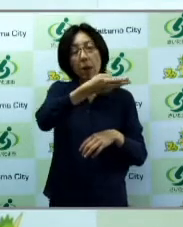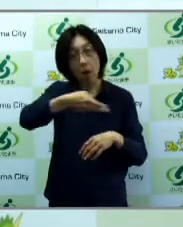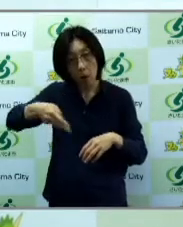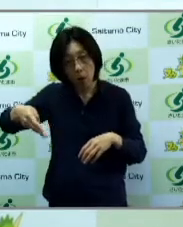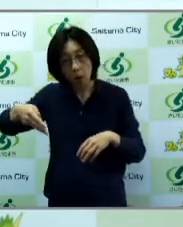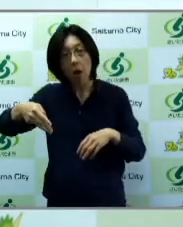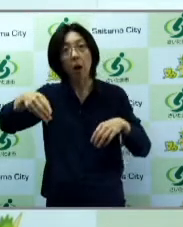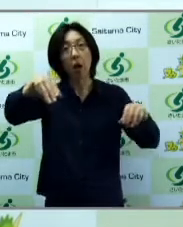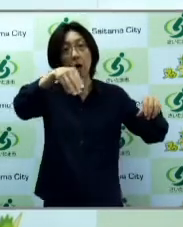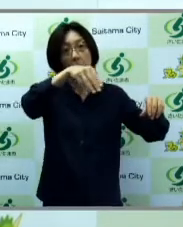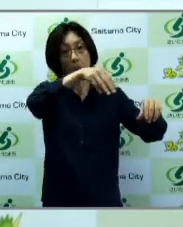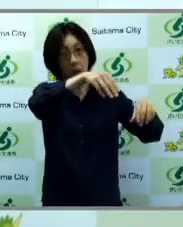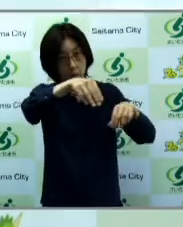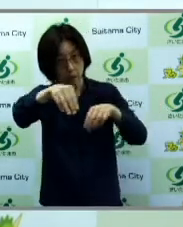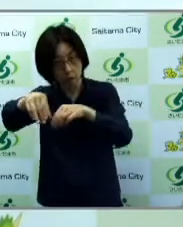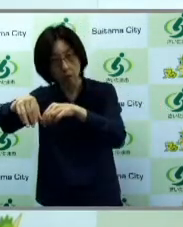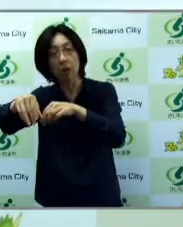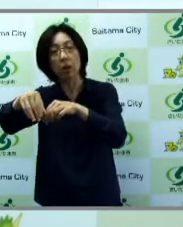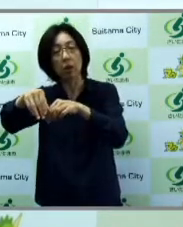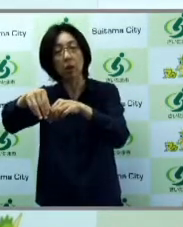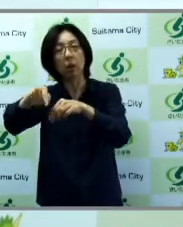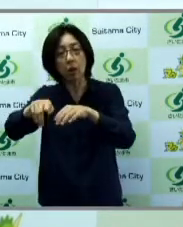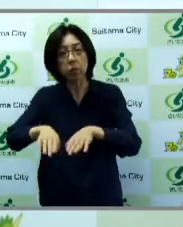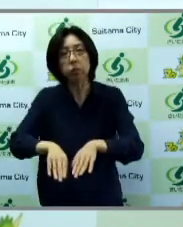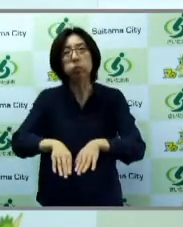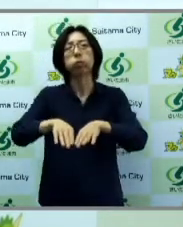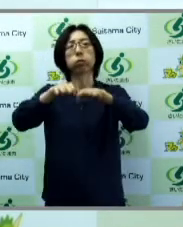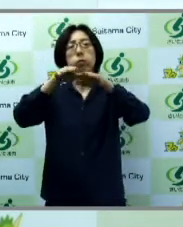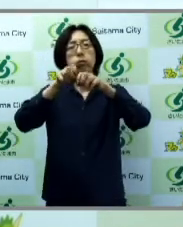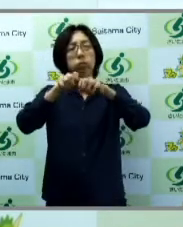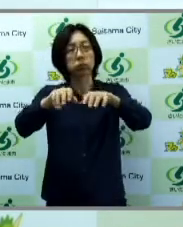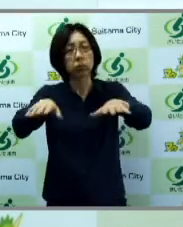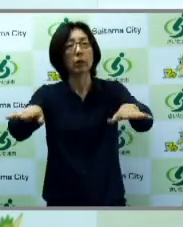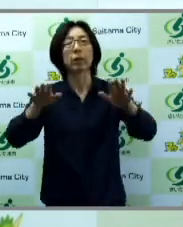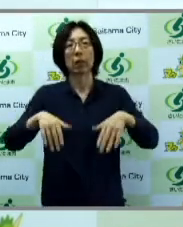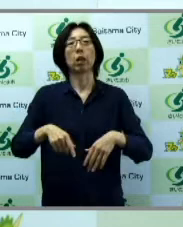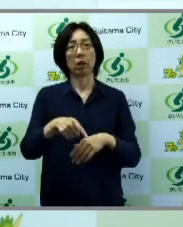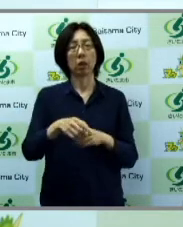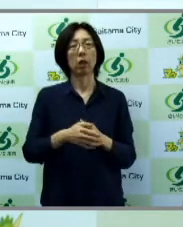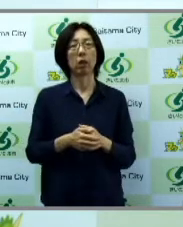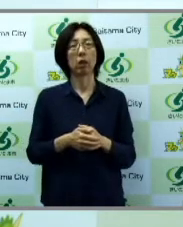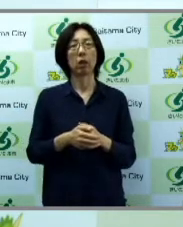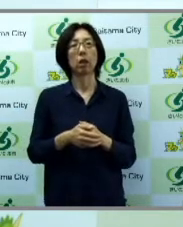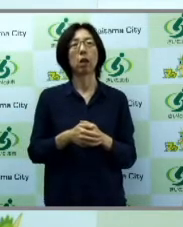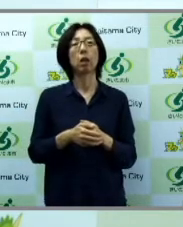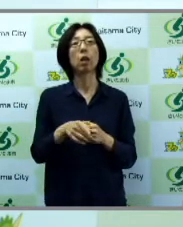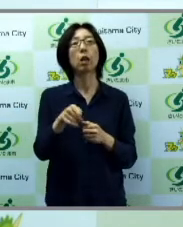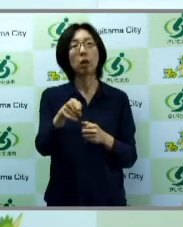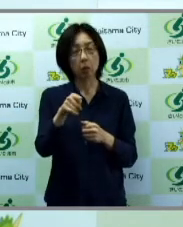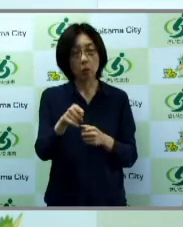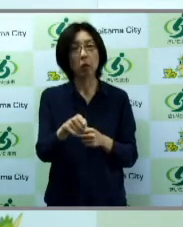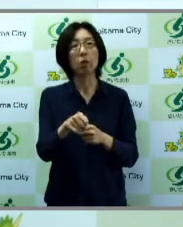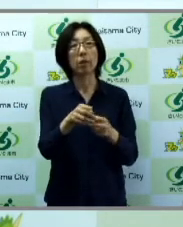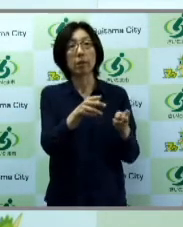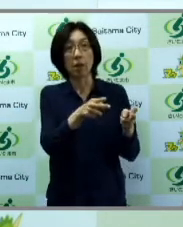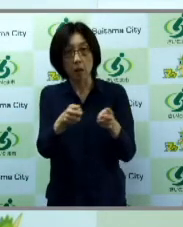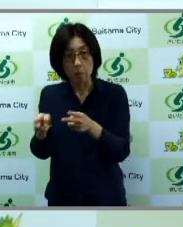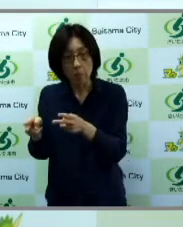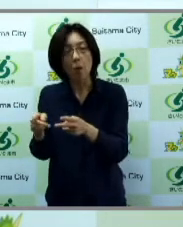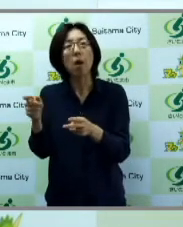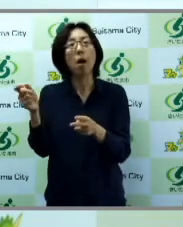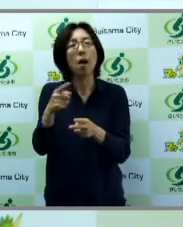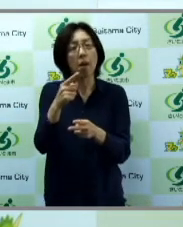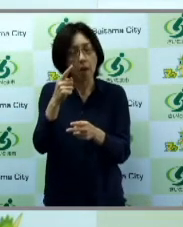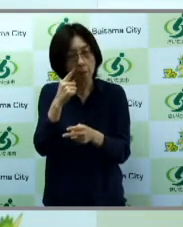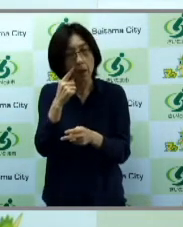が一水をしたという状況がございました。これについては2年間前倒しで排水場の整備などを